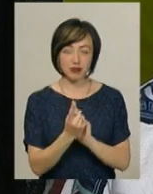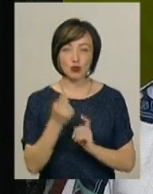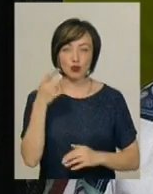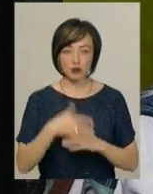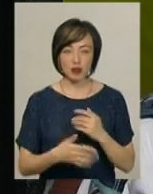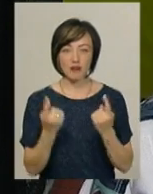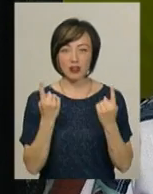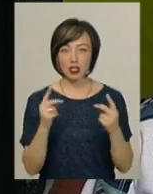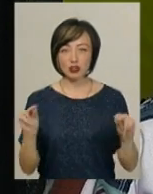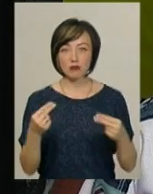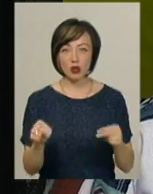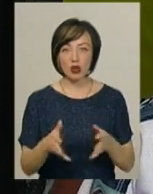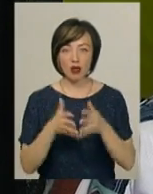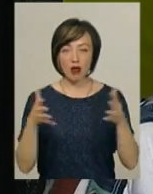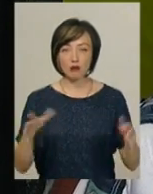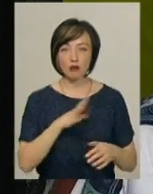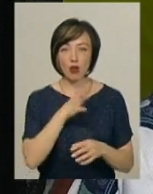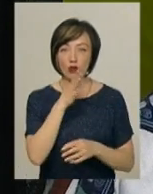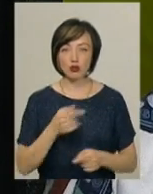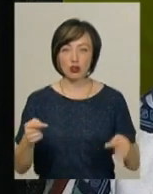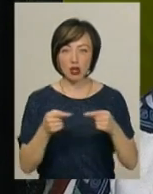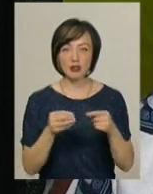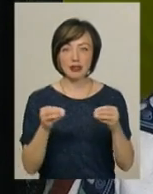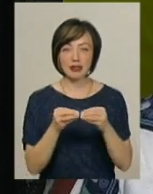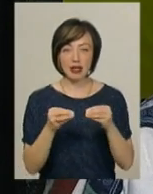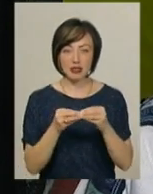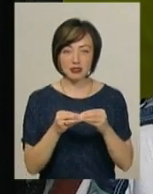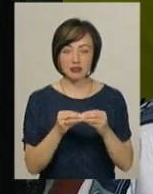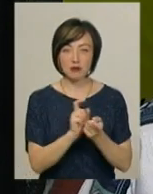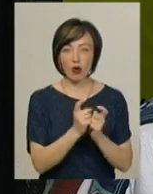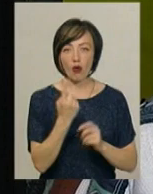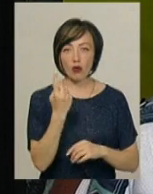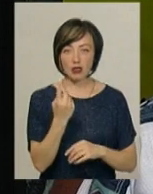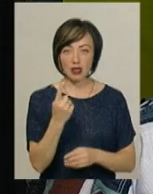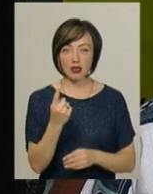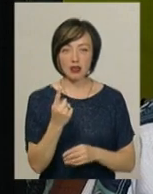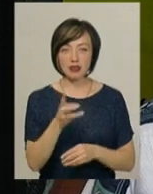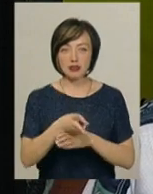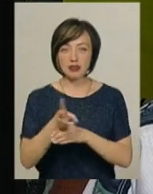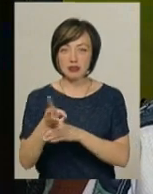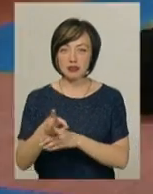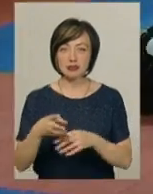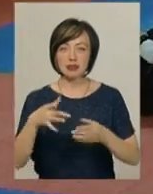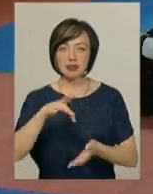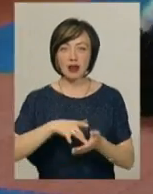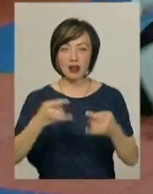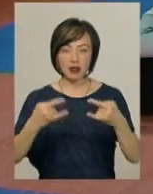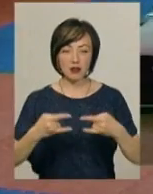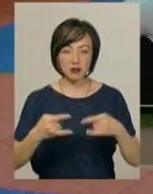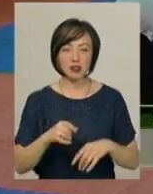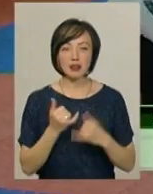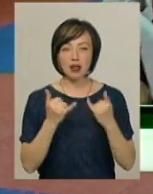Зрозуміло, великий чемпіонат, було одночасно 10 татамі і одне знімалось центрально на телебачення. Для Міни Гончар